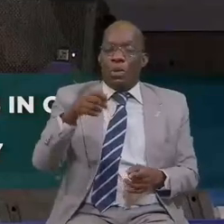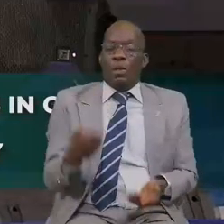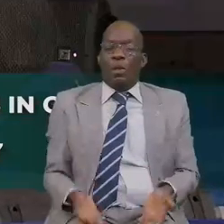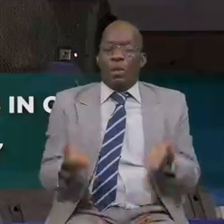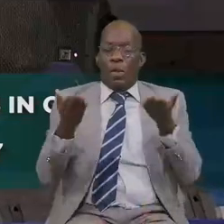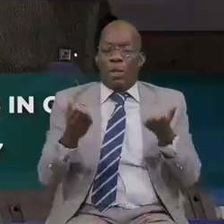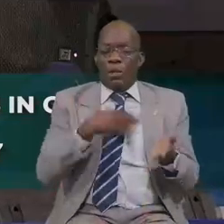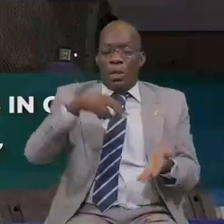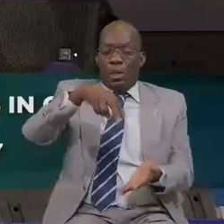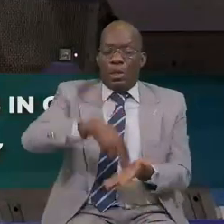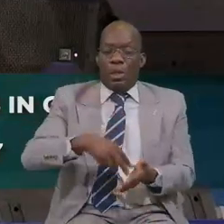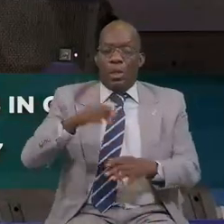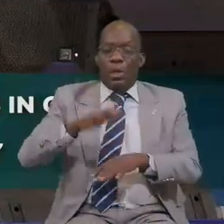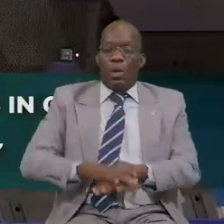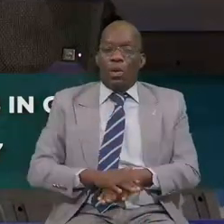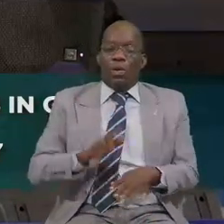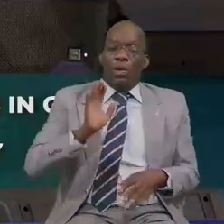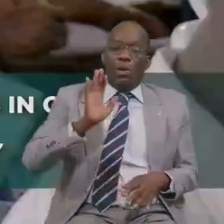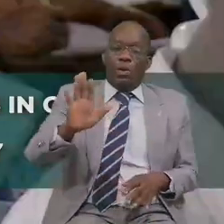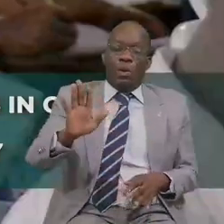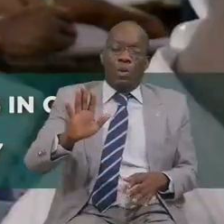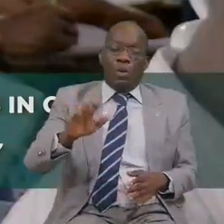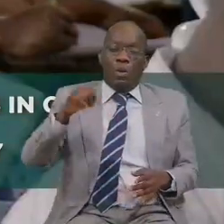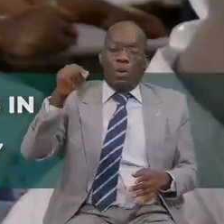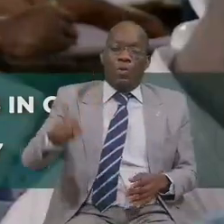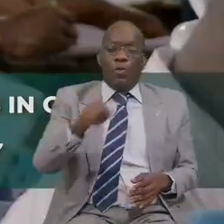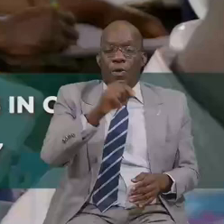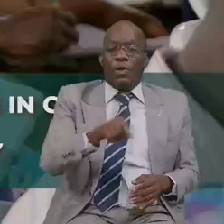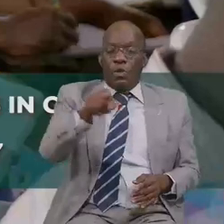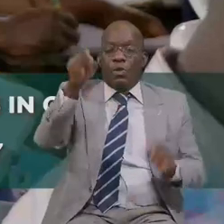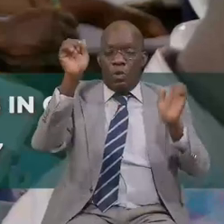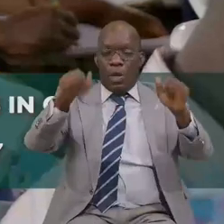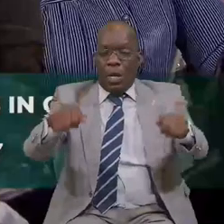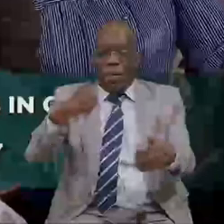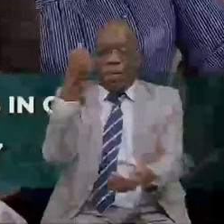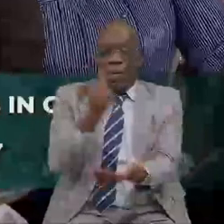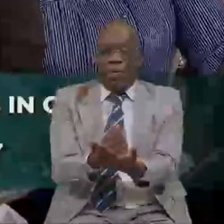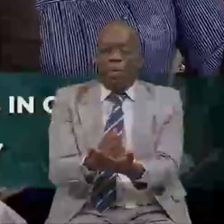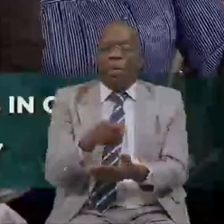et tiens-toi sur tes pieds, Acte 26, 16, tu peux. et tu le feras,